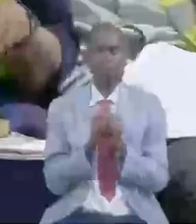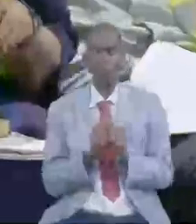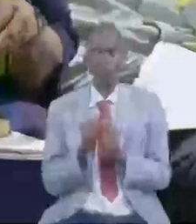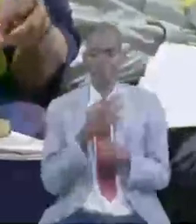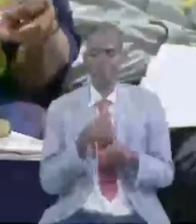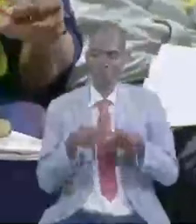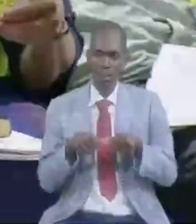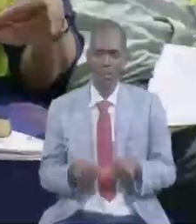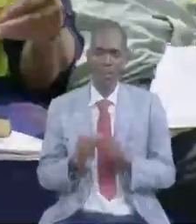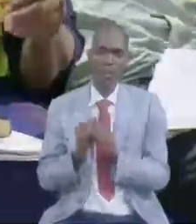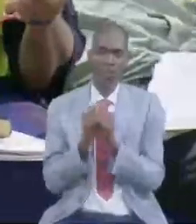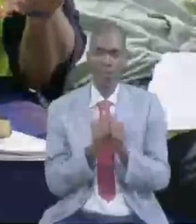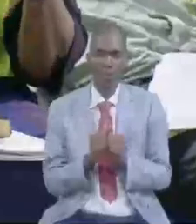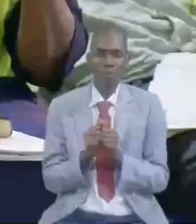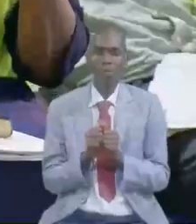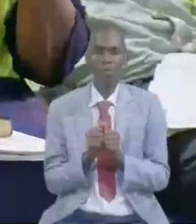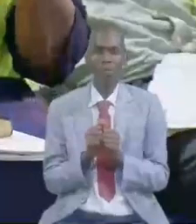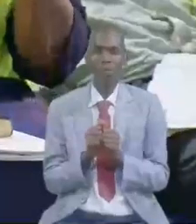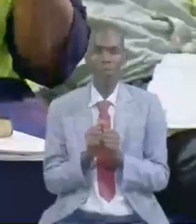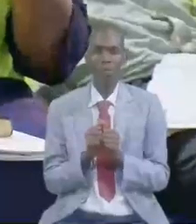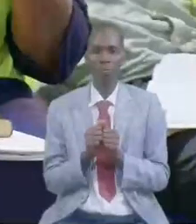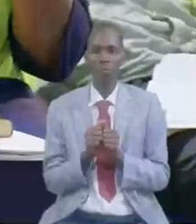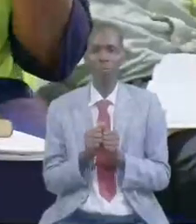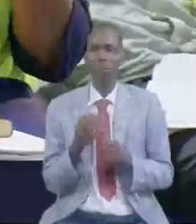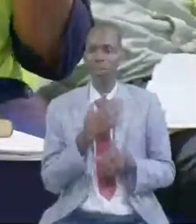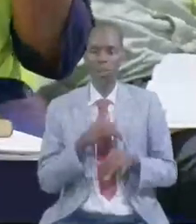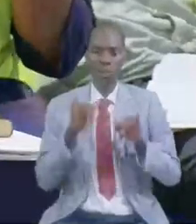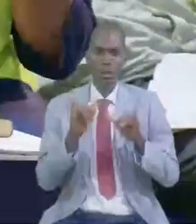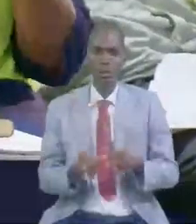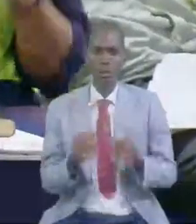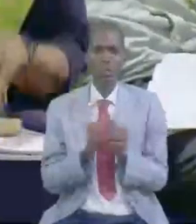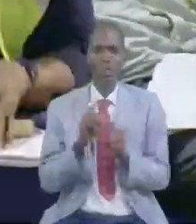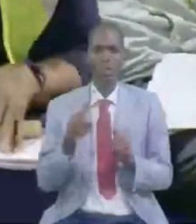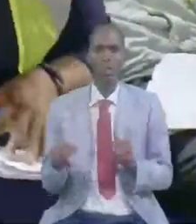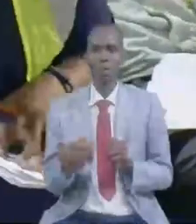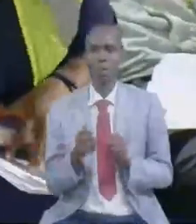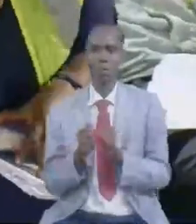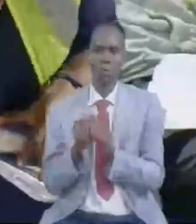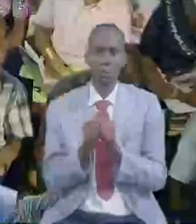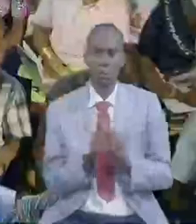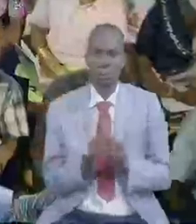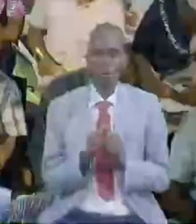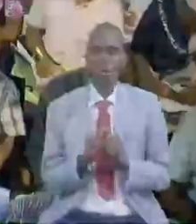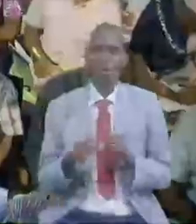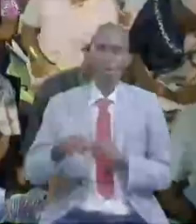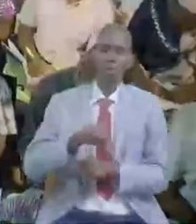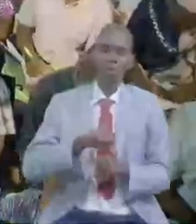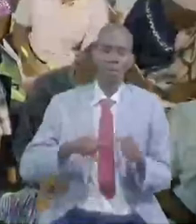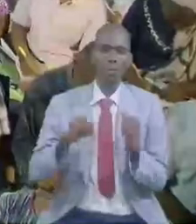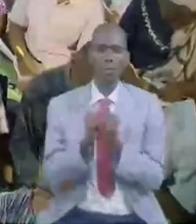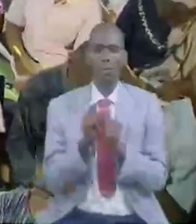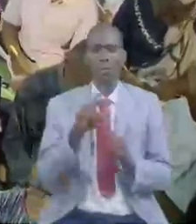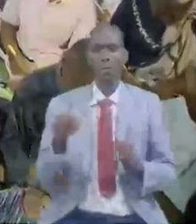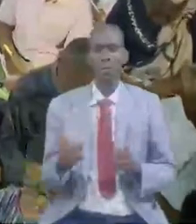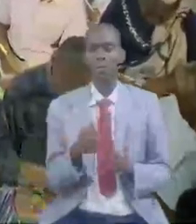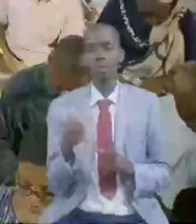Ils vivent ensemble. Ils s'attachent l'un à l'autre. Ils communient